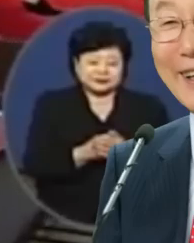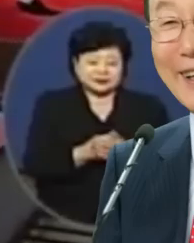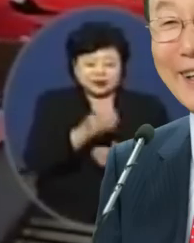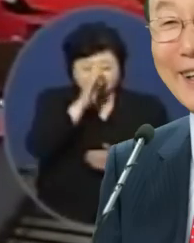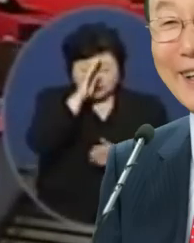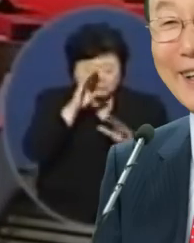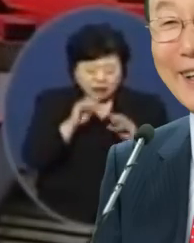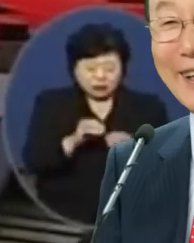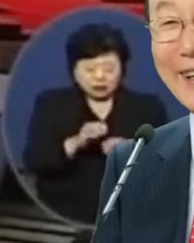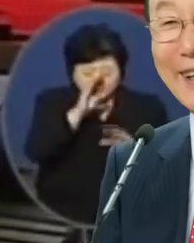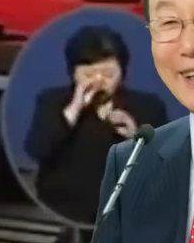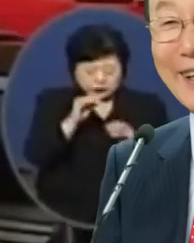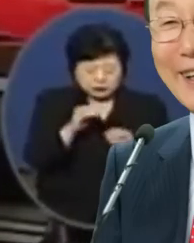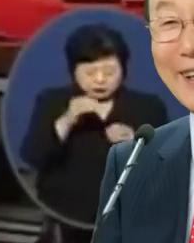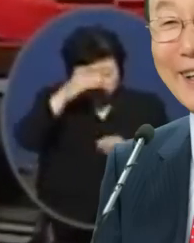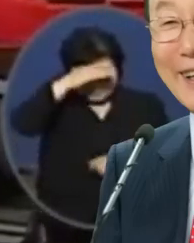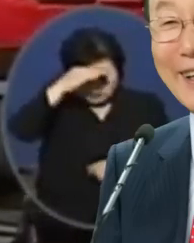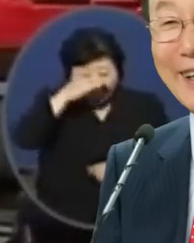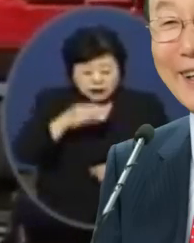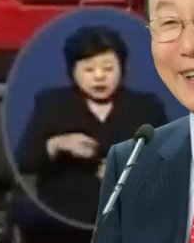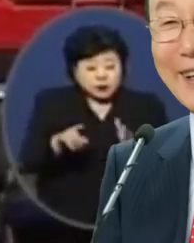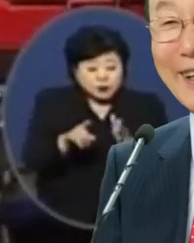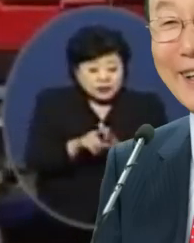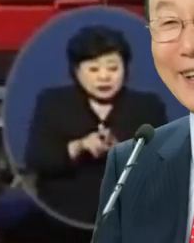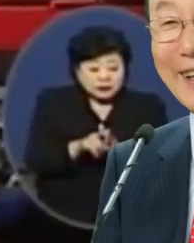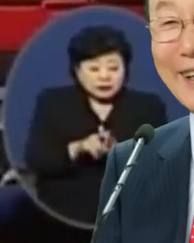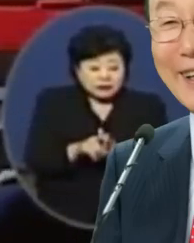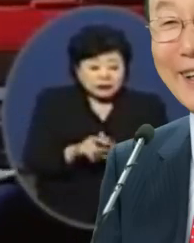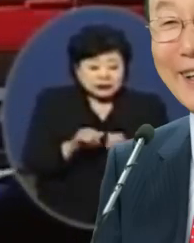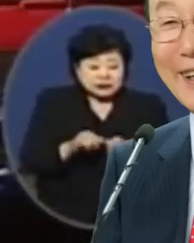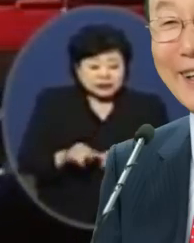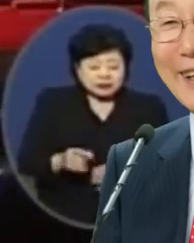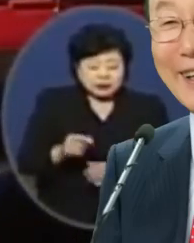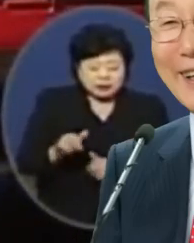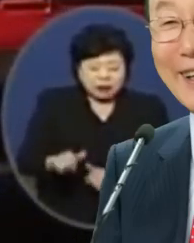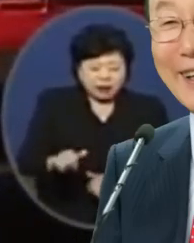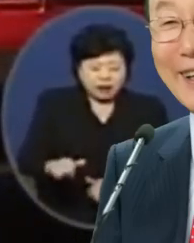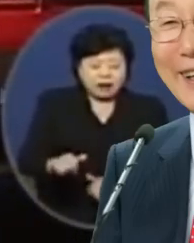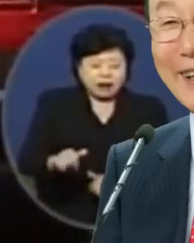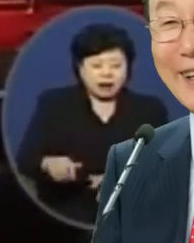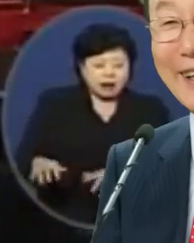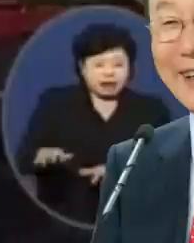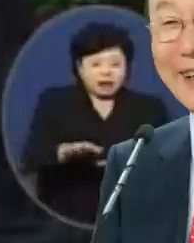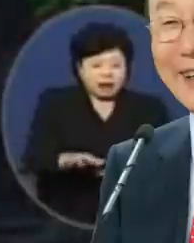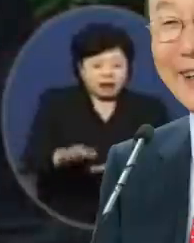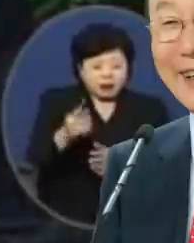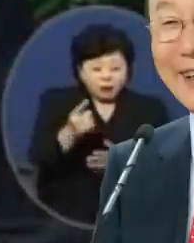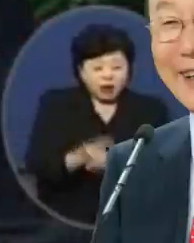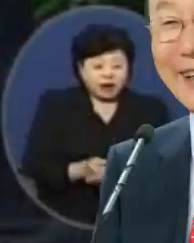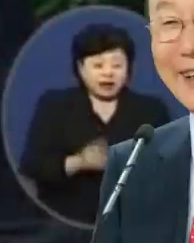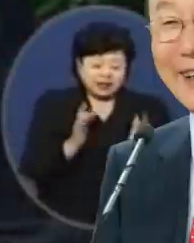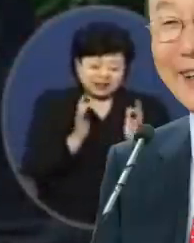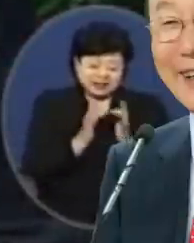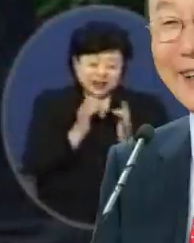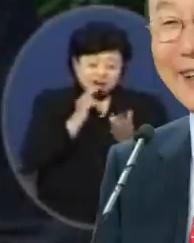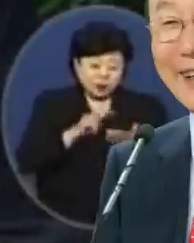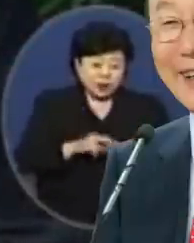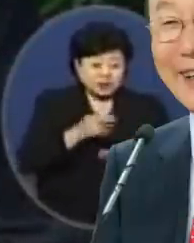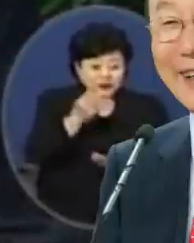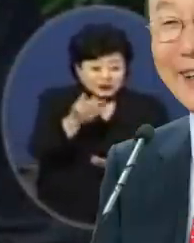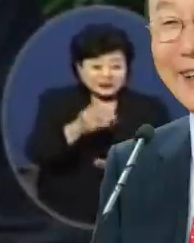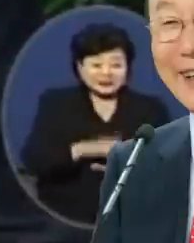병도 낫고 병 고치는 것도 보기 위해서 군중들이 왔다는 것입니다. 요 며칠 전에 내게 인터넷에서 편지가